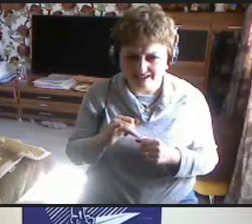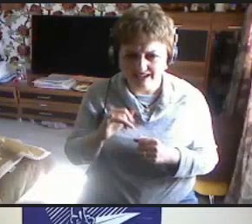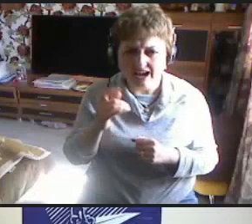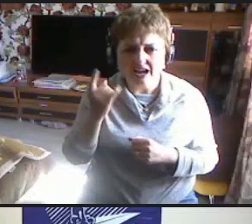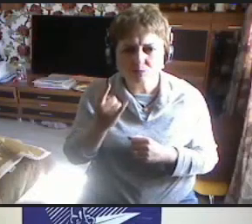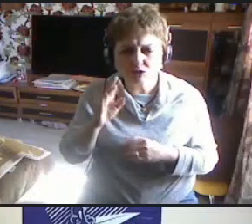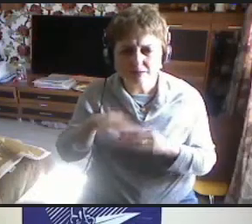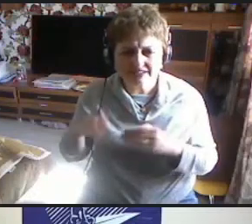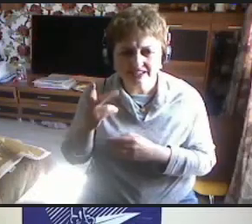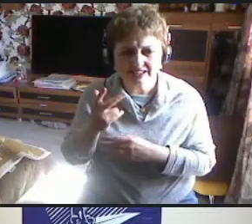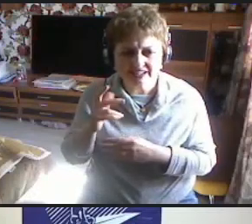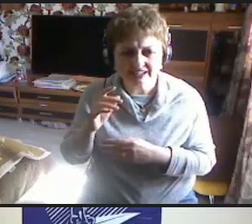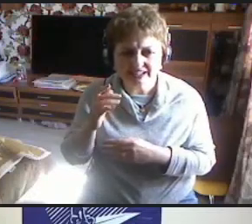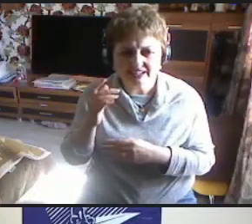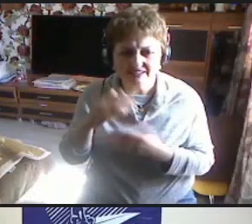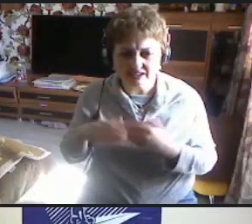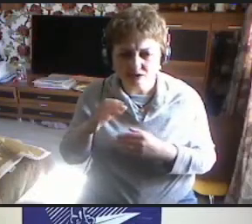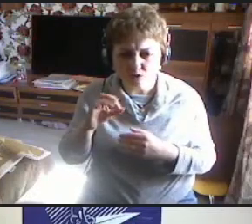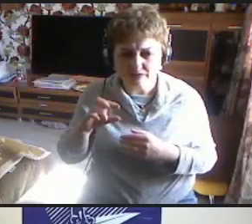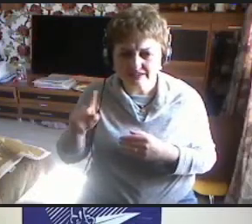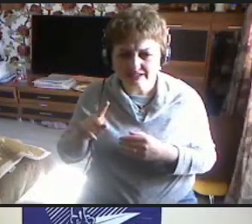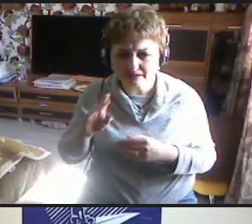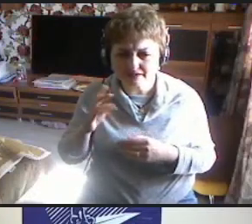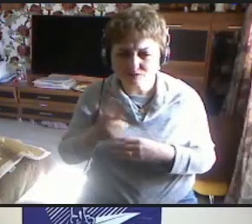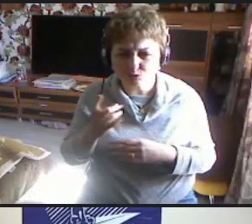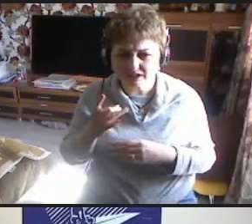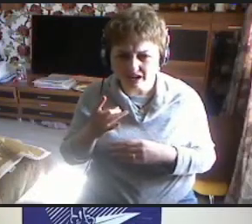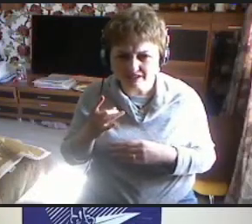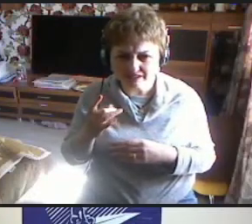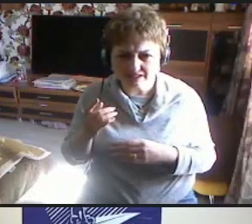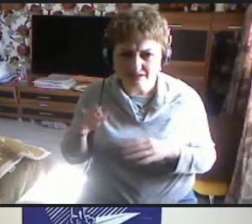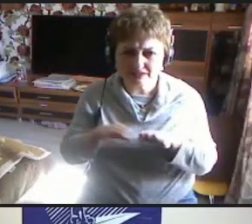ОВЗ это двухкратный размер по сравнению с обычным ребенком.